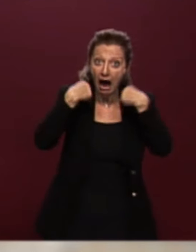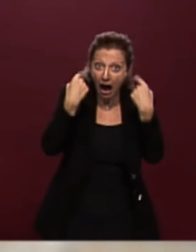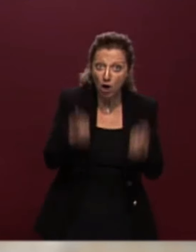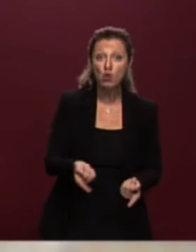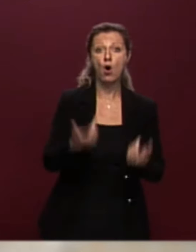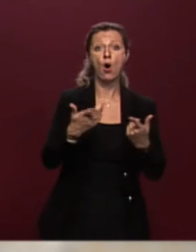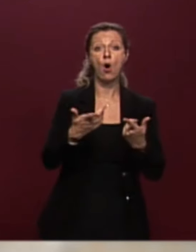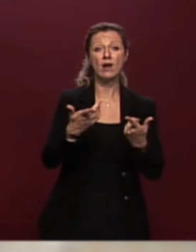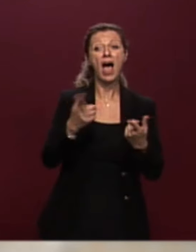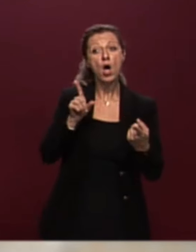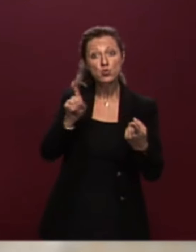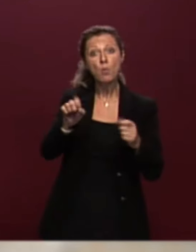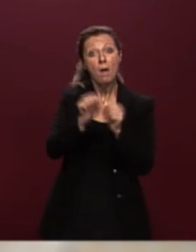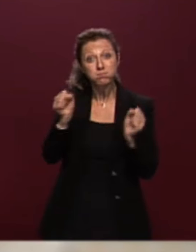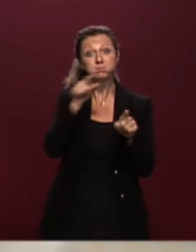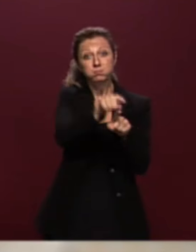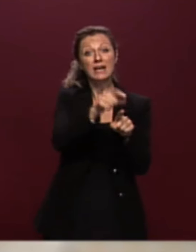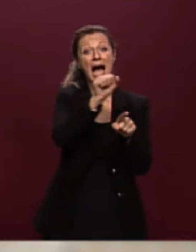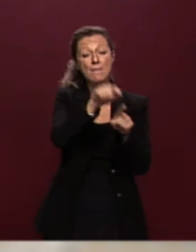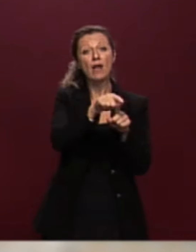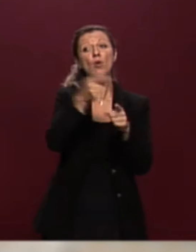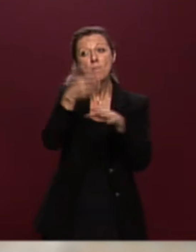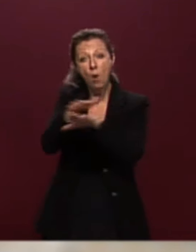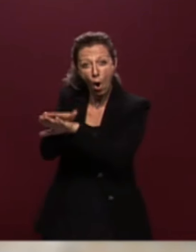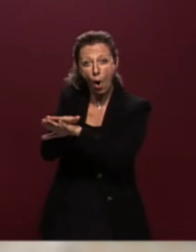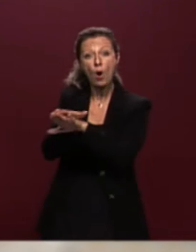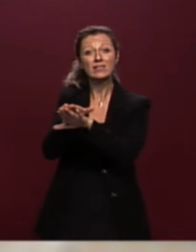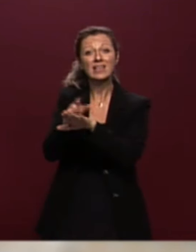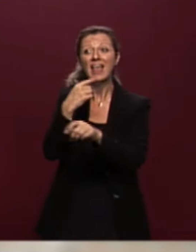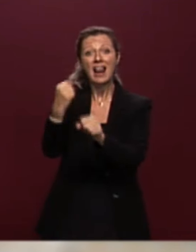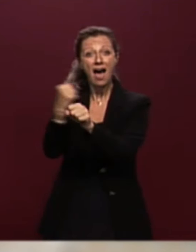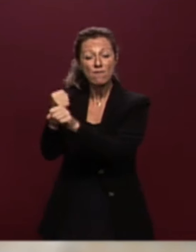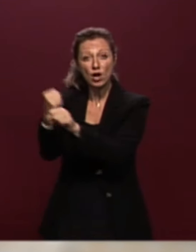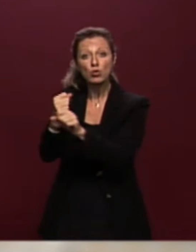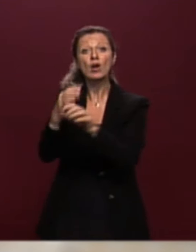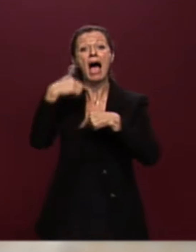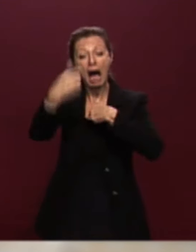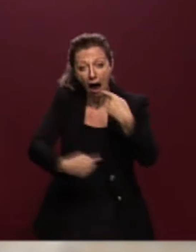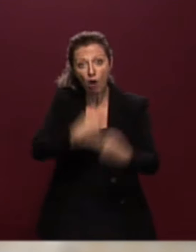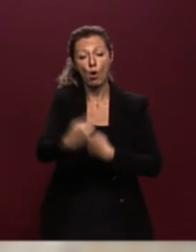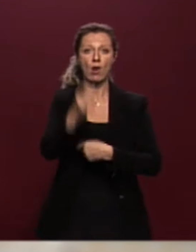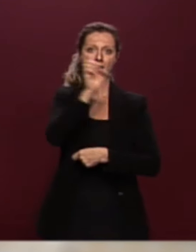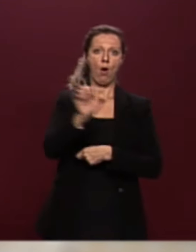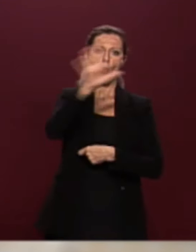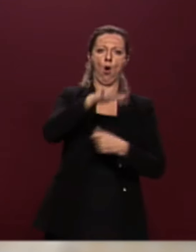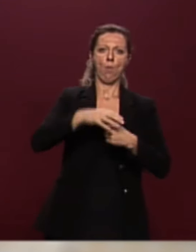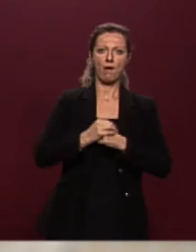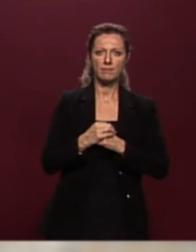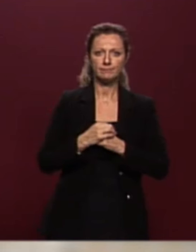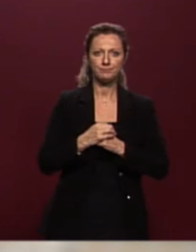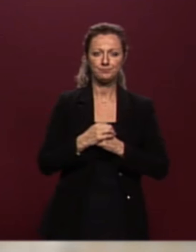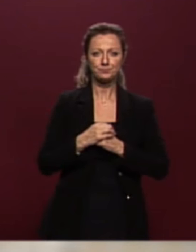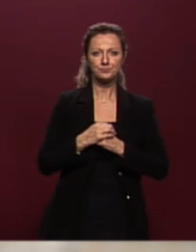importante causa di tumori e decessi tra i lavoratori in Europa. Nel